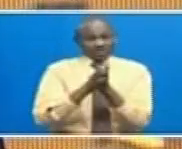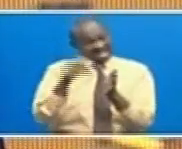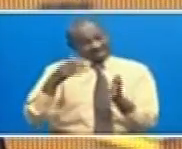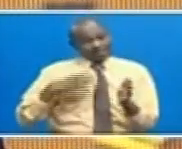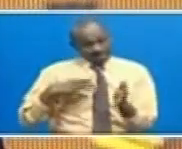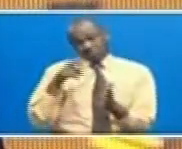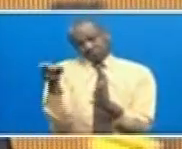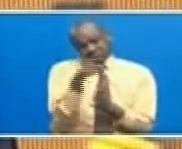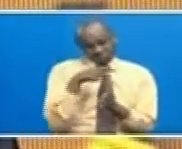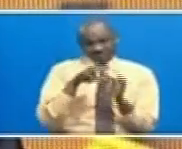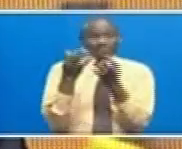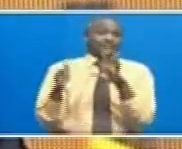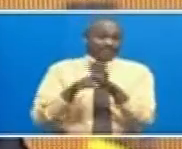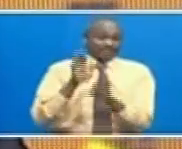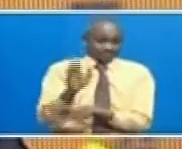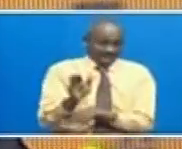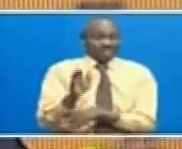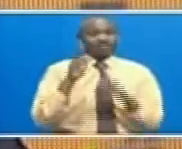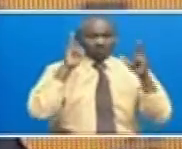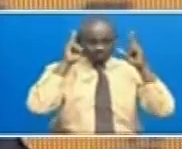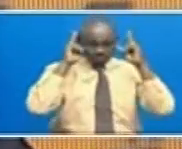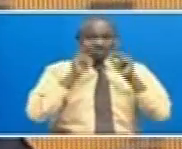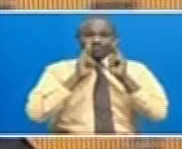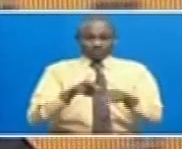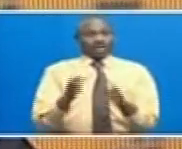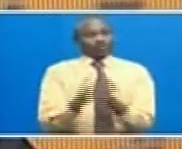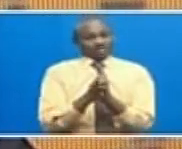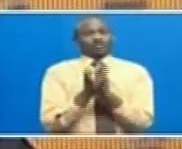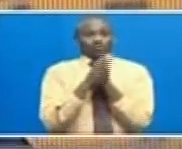vijana hao saba. Mashiri Makapombe anatuarifu zaidi.